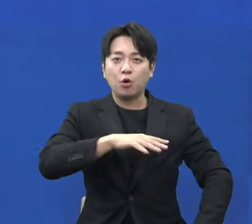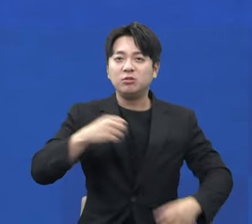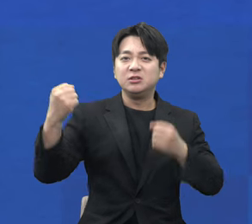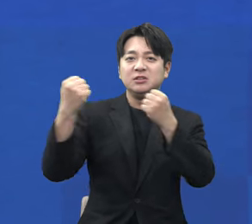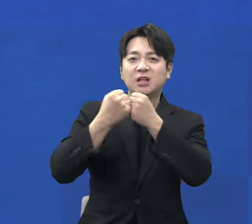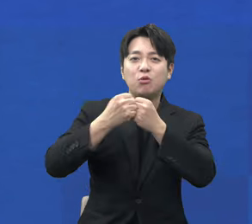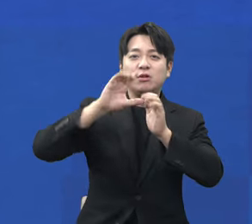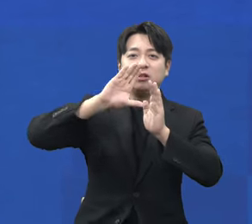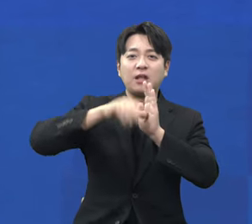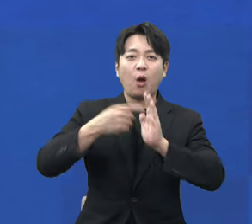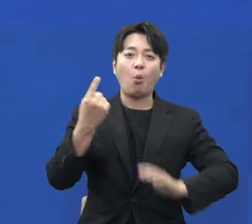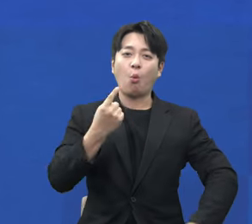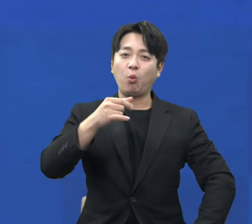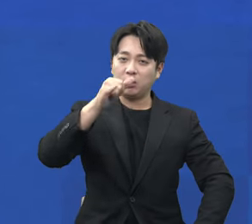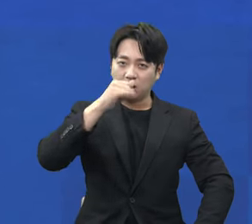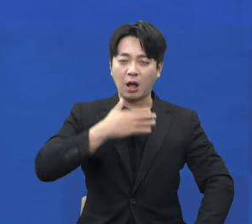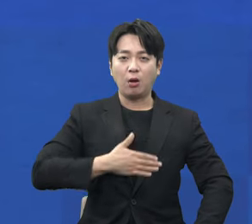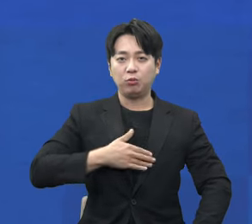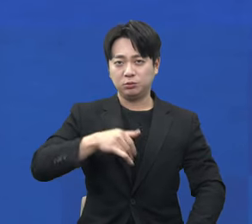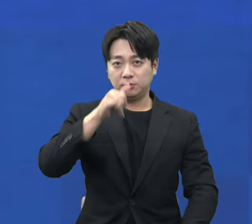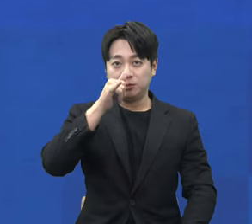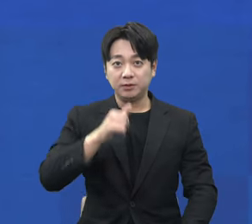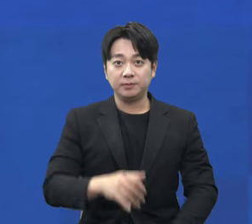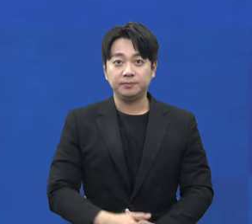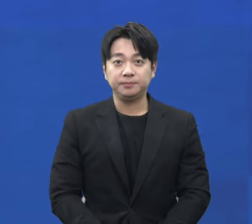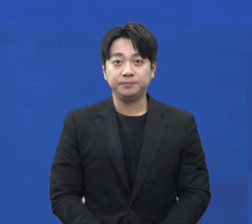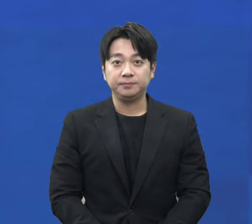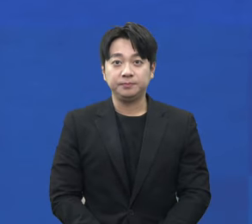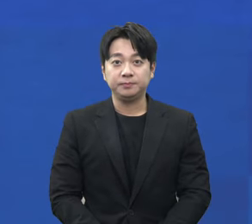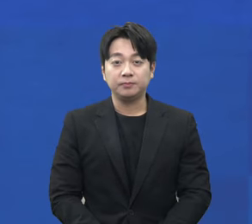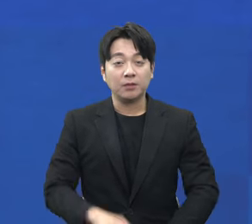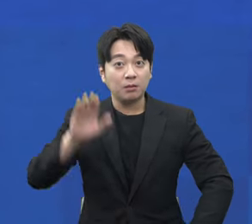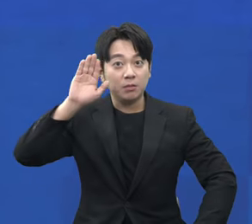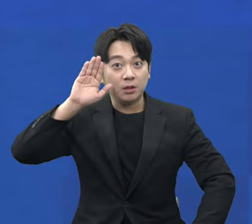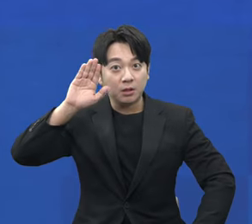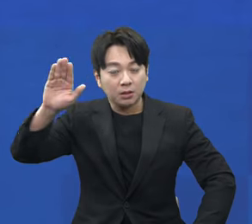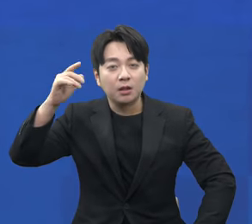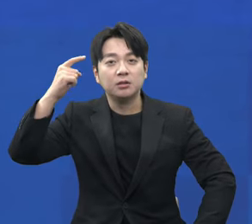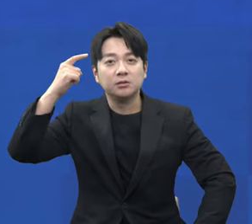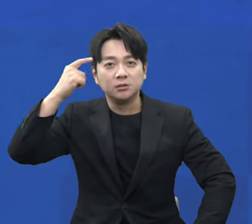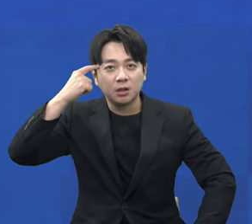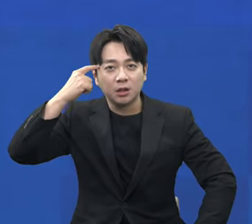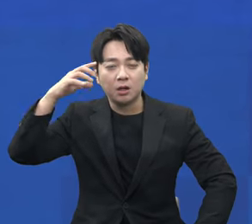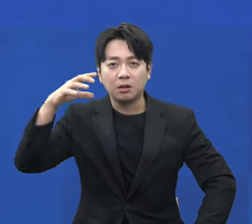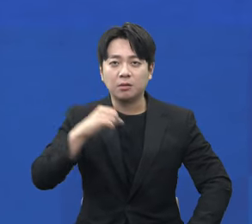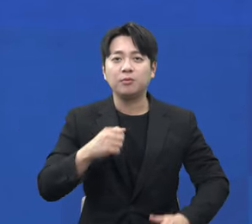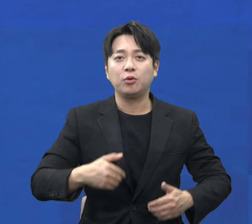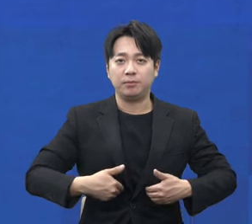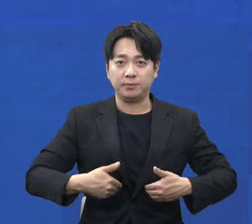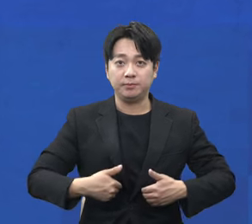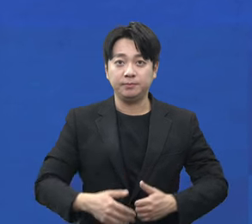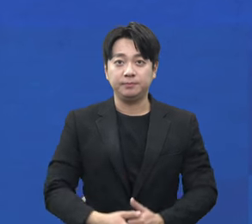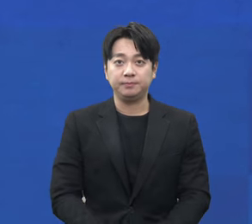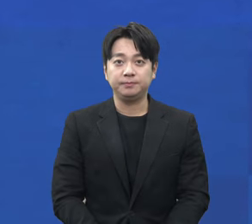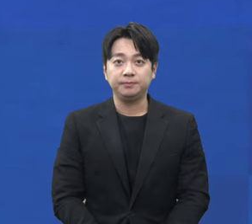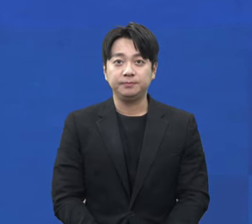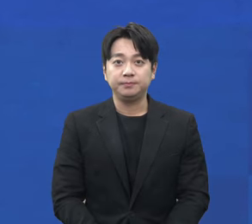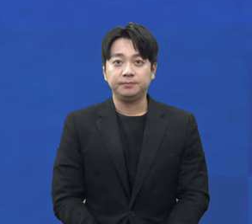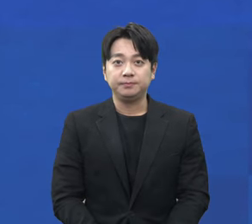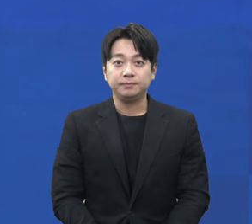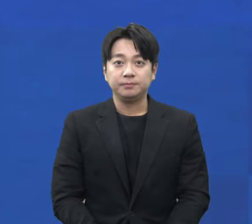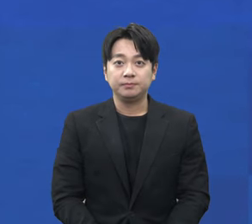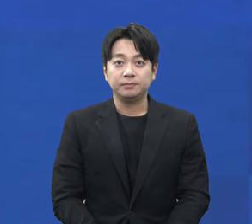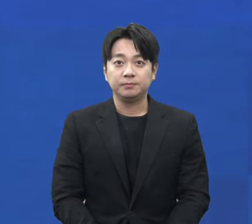있음을 직감하고 있습니다 그리고 우리는 미래를 생각해야 할 때가 다가오고 있습니다